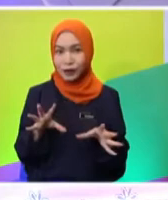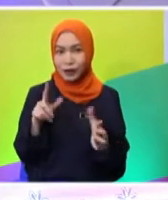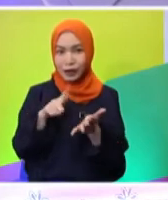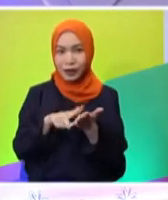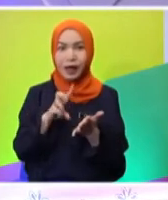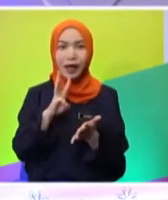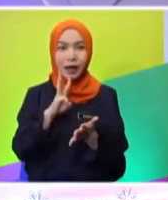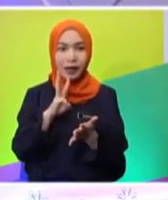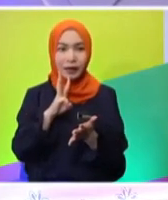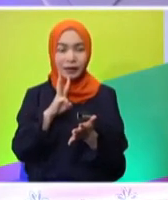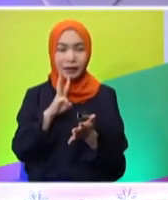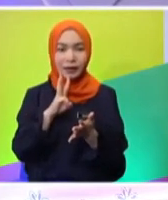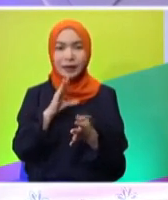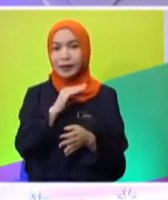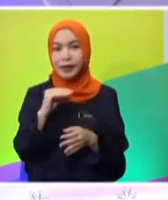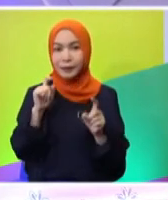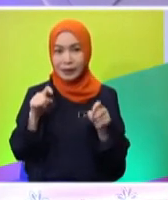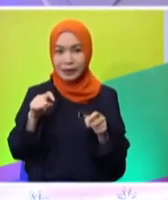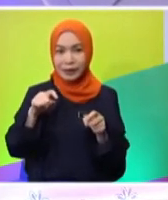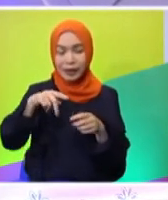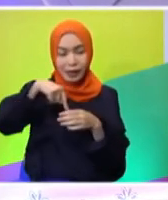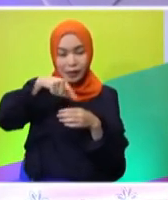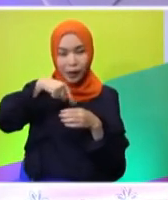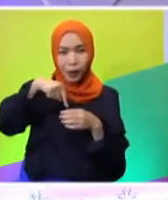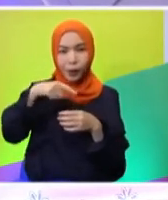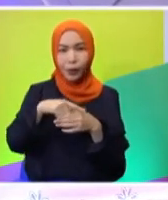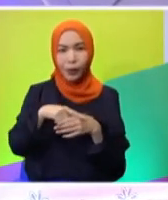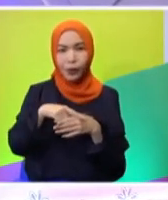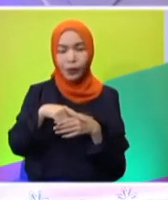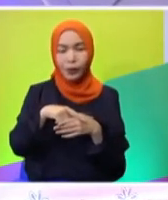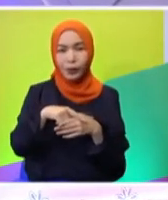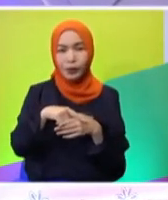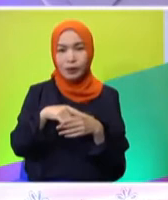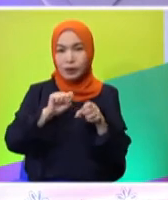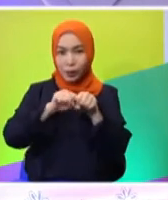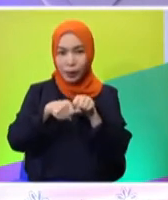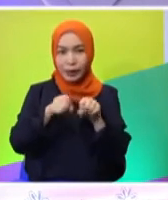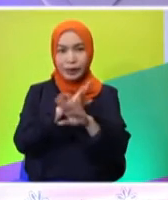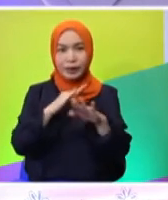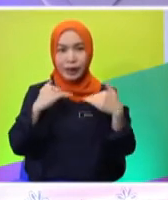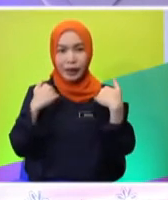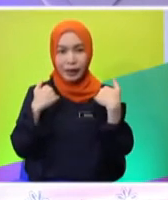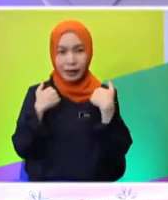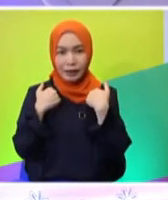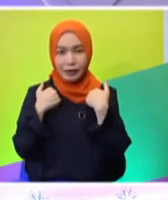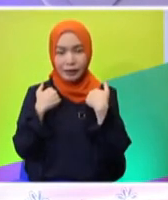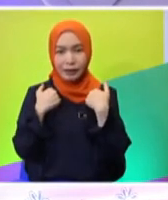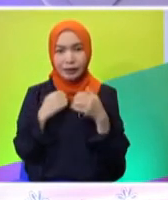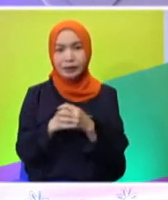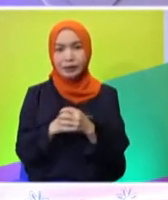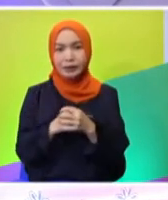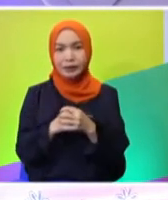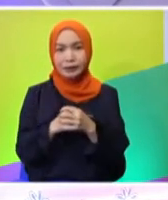kita kini terus kacau dia kayaknya supaya dia tidak ada gelembung-gelembung udara saya telepon tidak